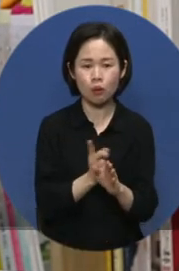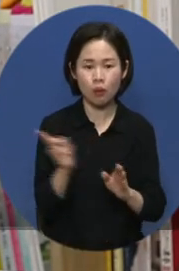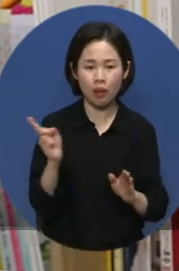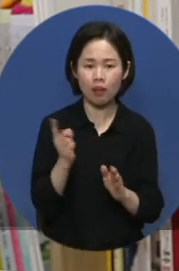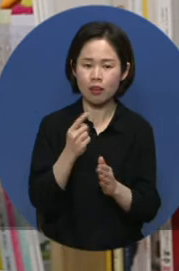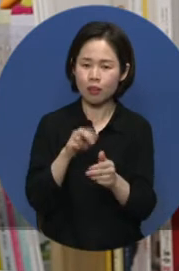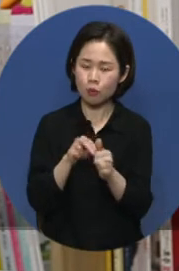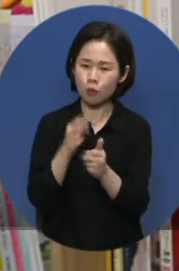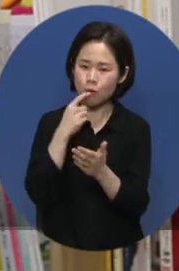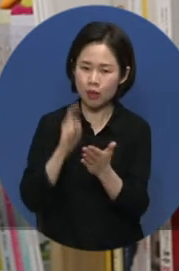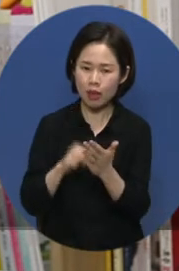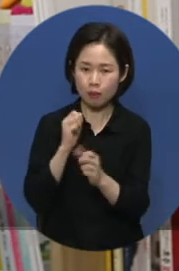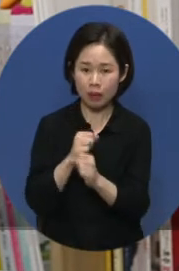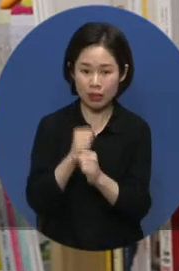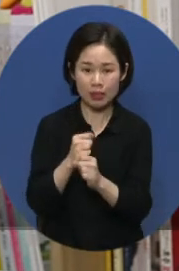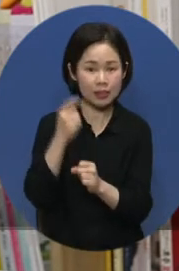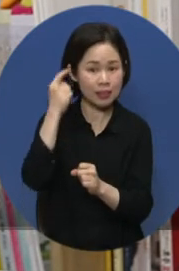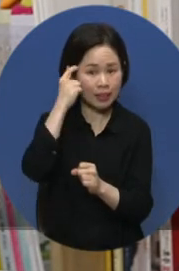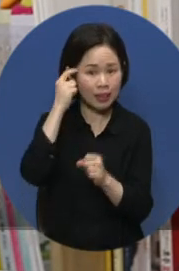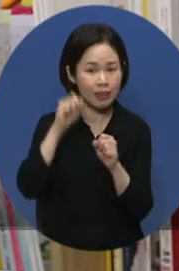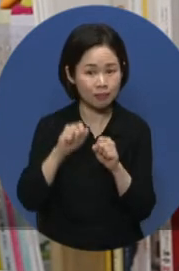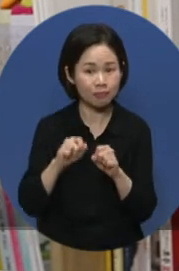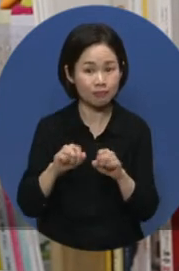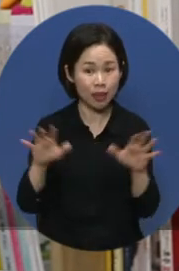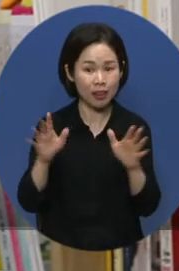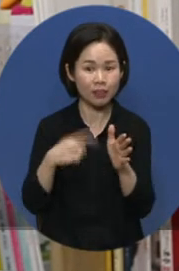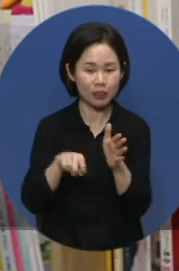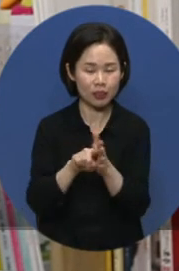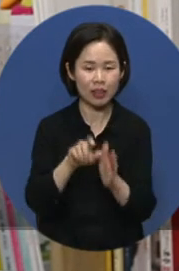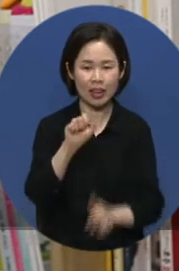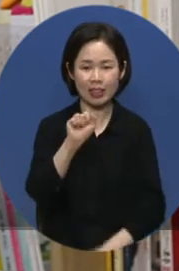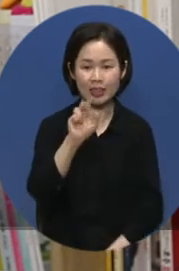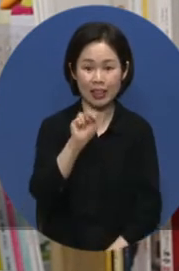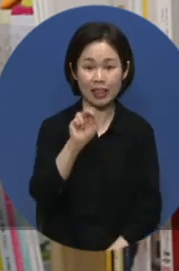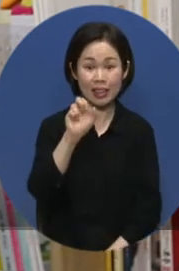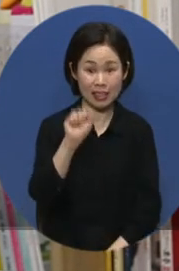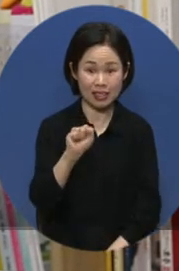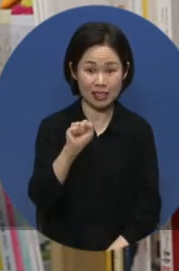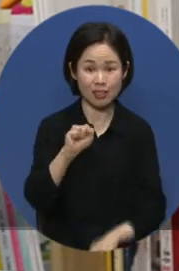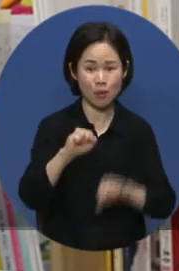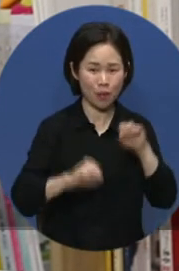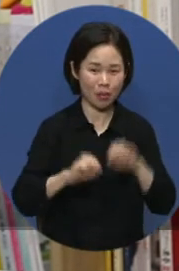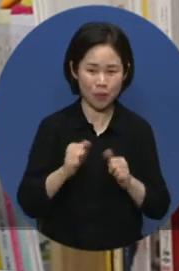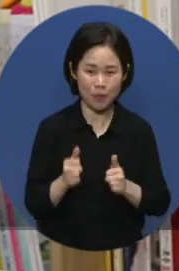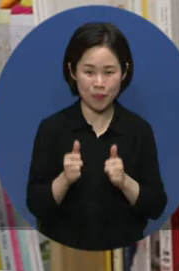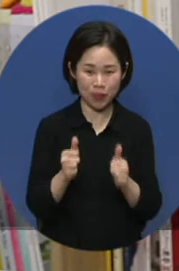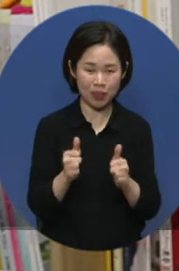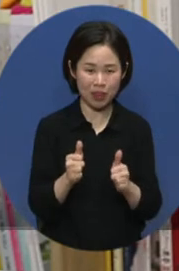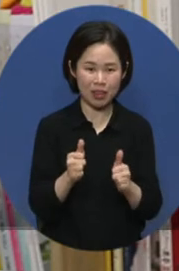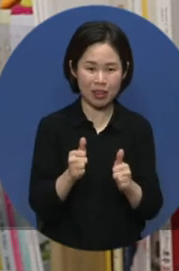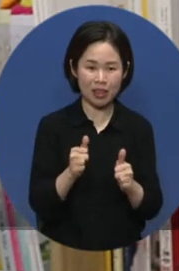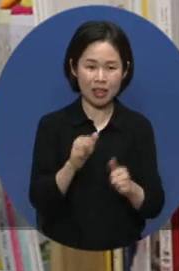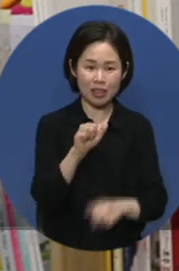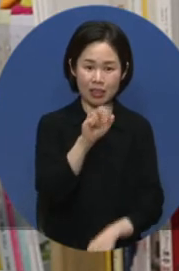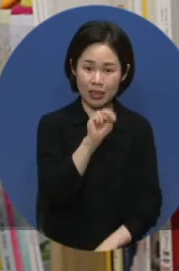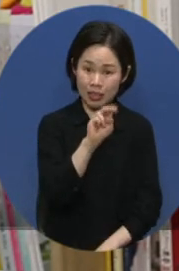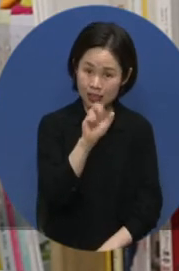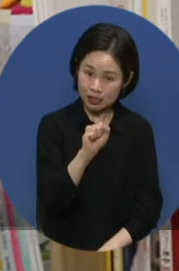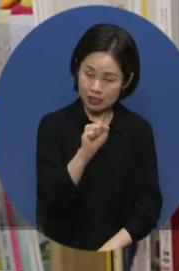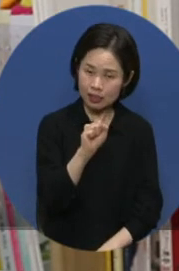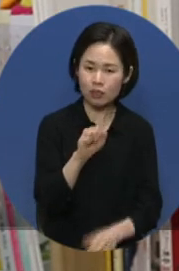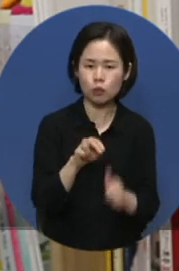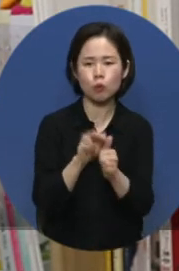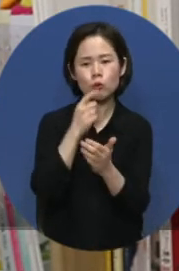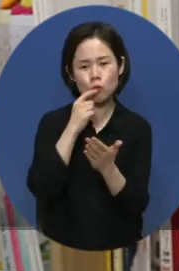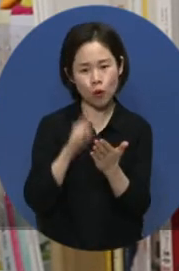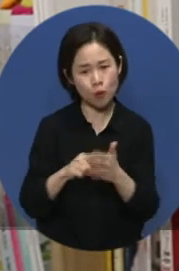하는 노력으로 SNS 활동을 열심히 하고 있거든요. SNS상에 쉬운 정보가 왜 필요한지 혹은